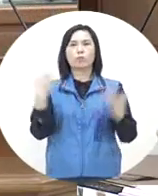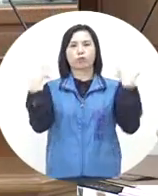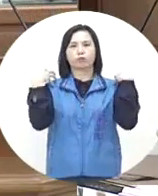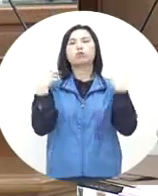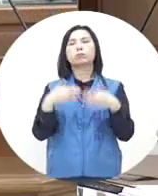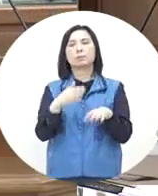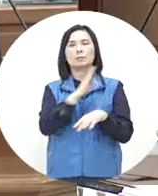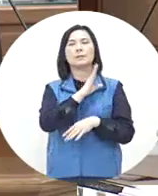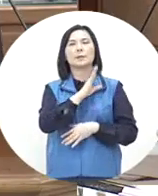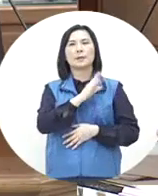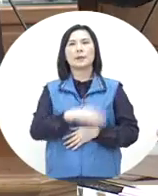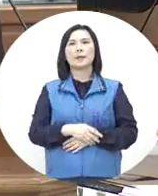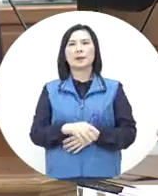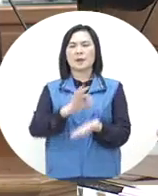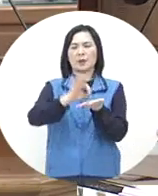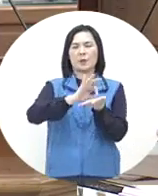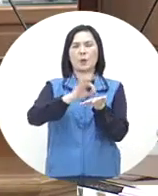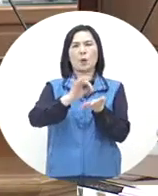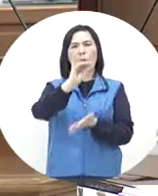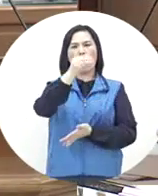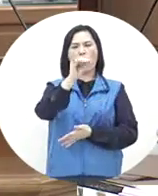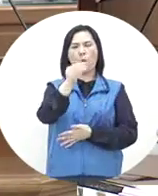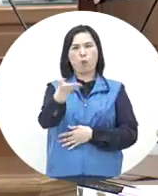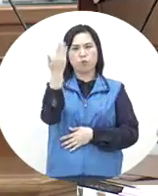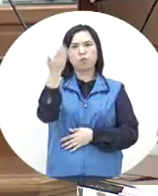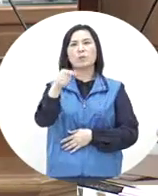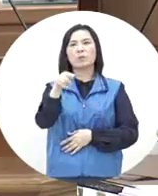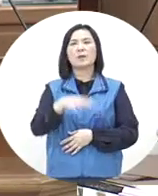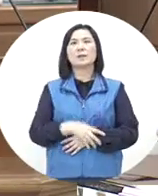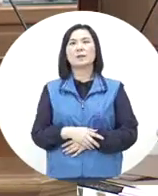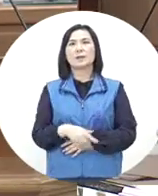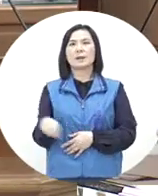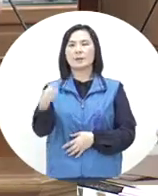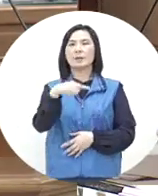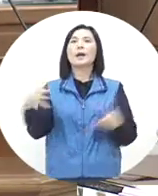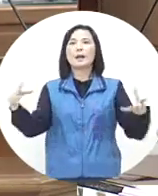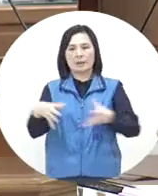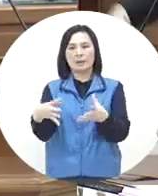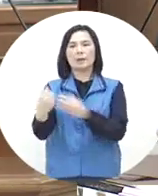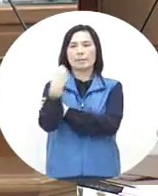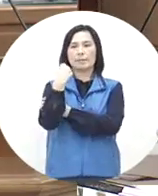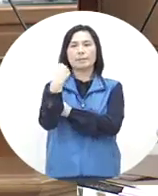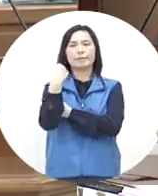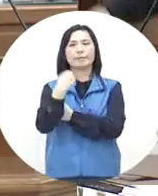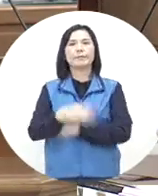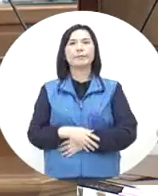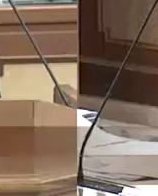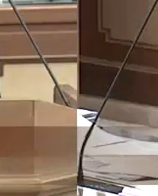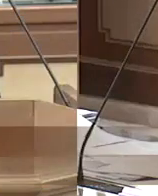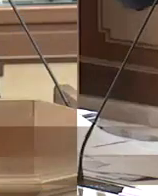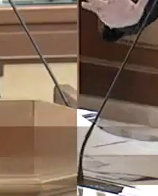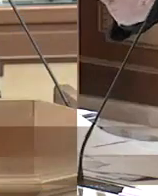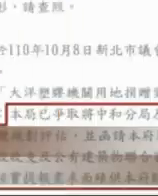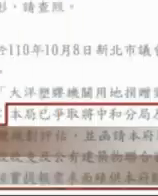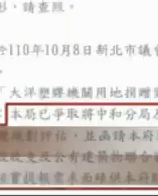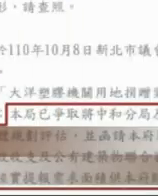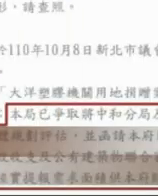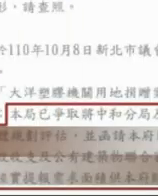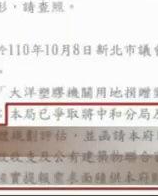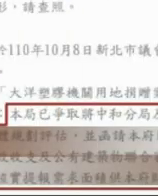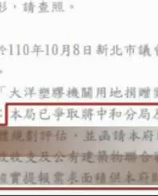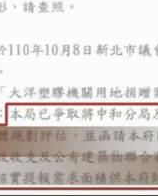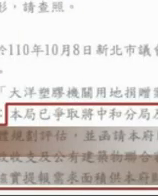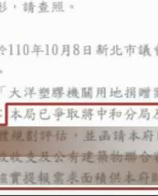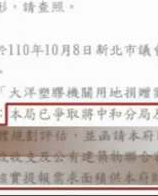费是几啊千万的问题啦，所以。咱拆包程序了 哦，到点拍片啦。 好，好，下一页。市长，过来